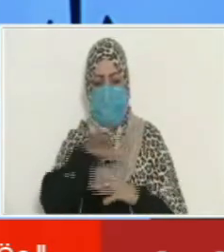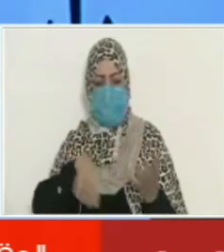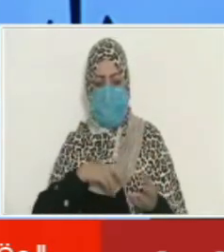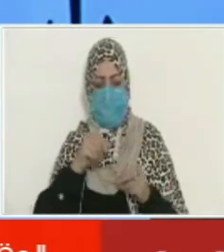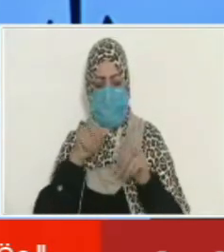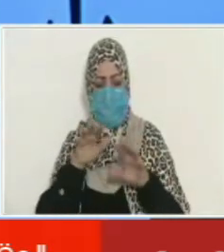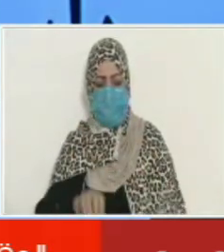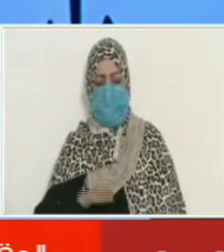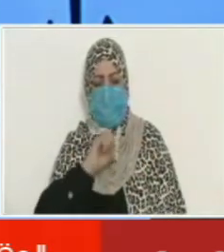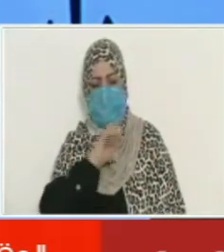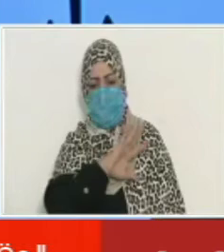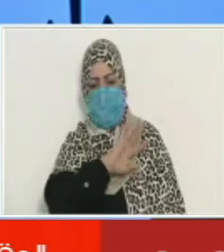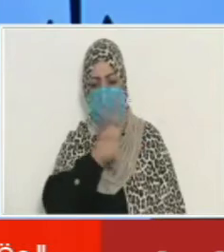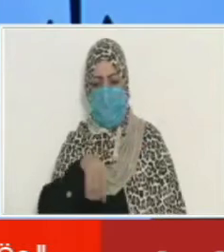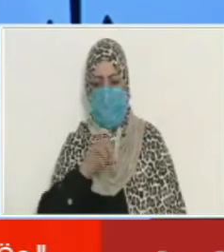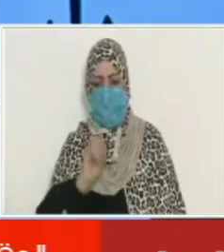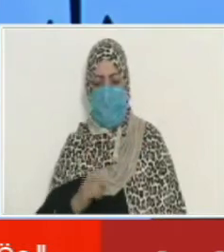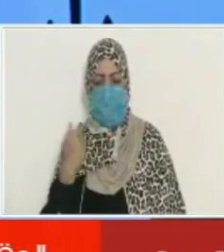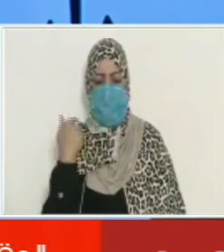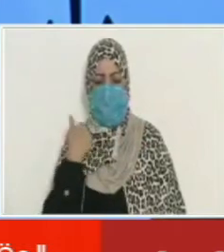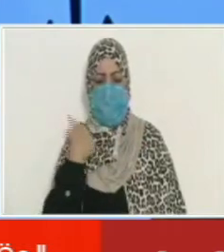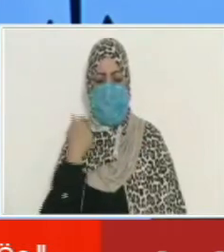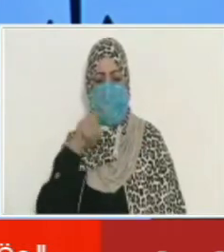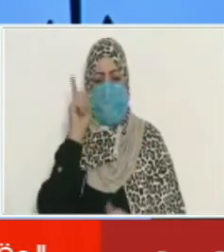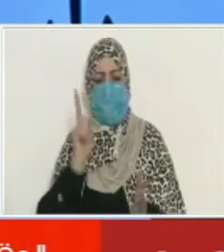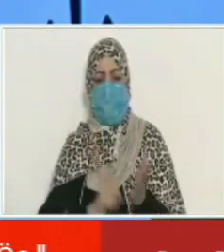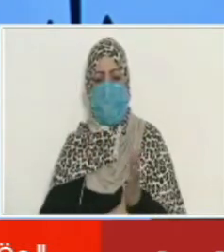المغتصب أرضا لا تحل له وبيتا لا يحل له